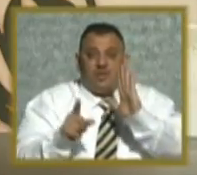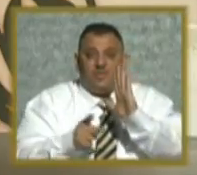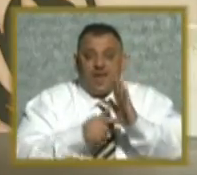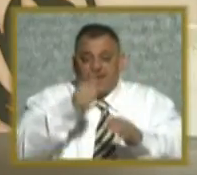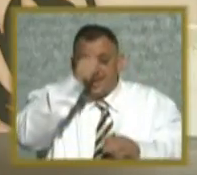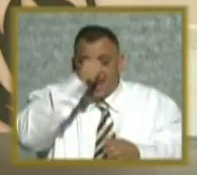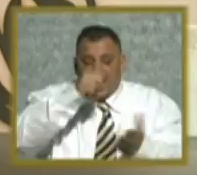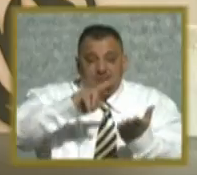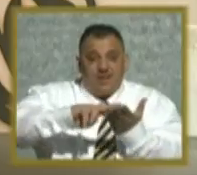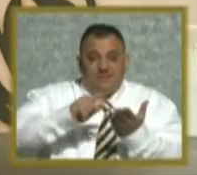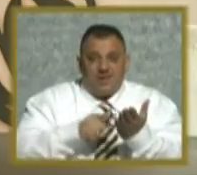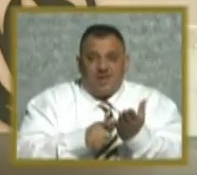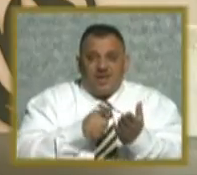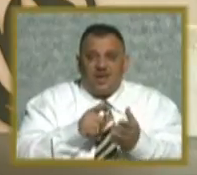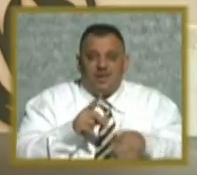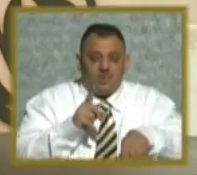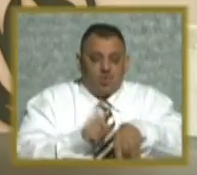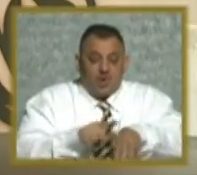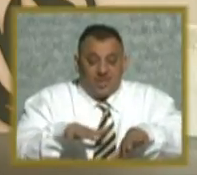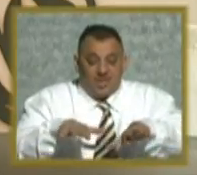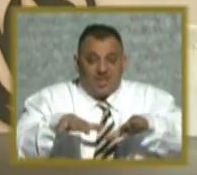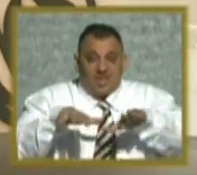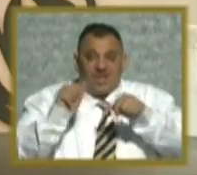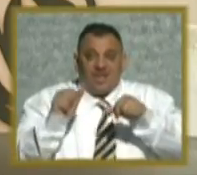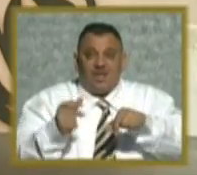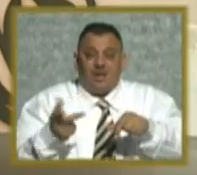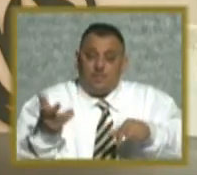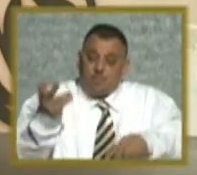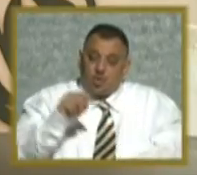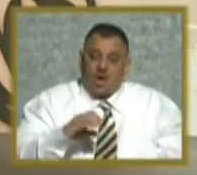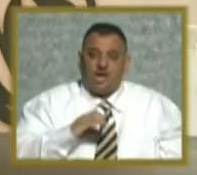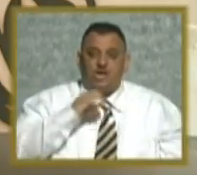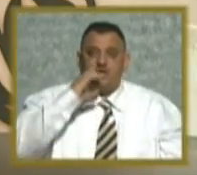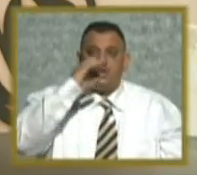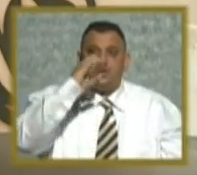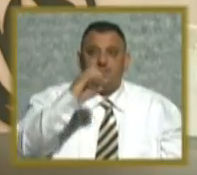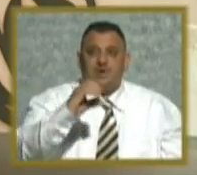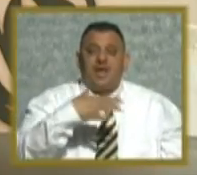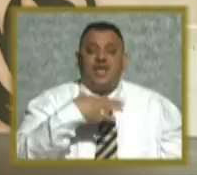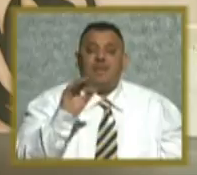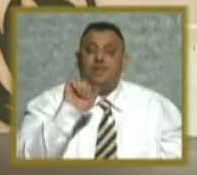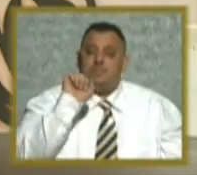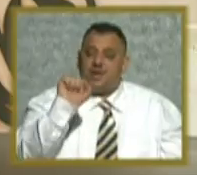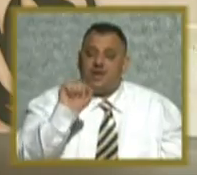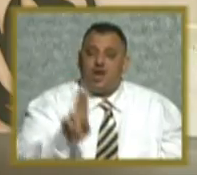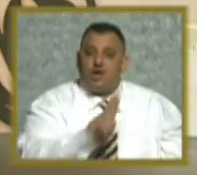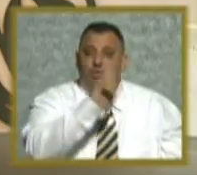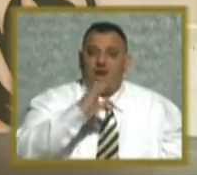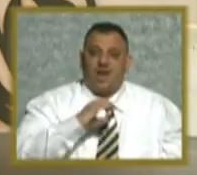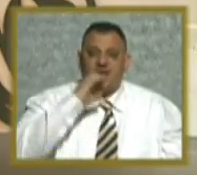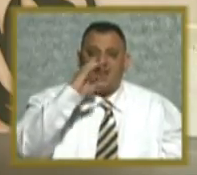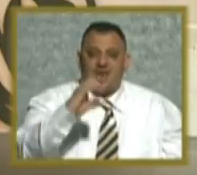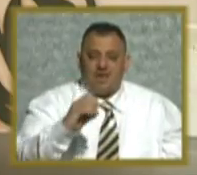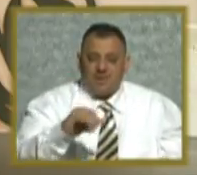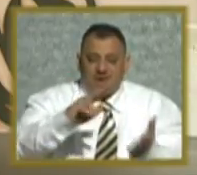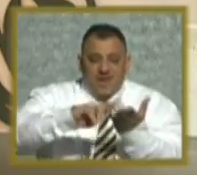في قضية عدم الإجابة، وأنتم تشوفون وقت البرنامج وكثرة الأسئلة. غدا إن شاء الله الإجابة فقط على أسئلة اليوم وأسئلة